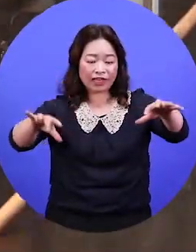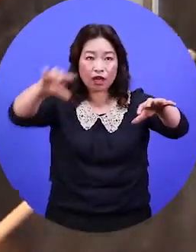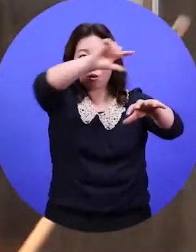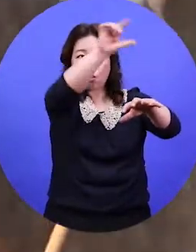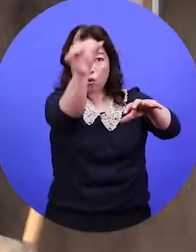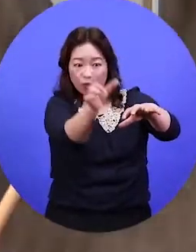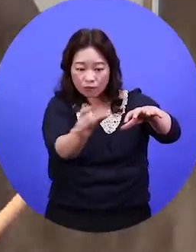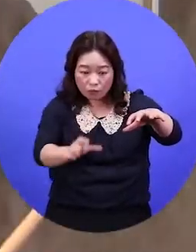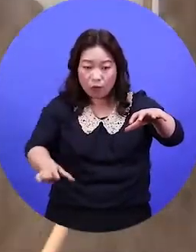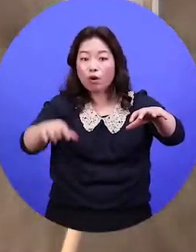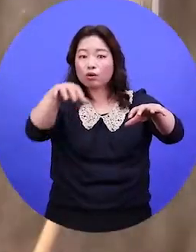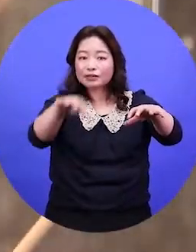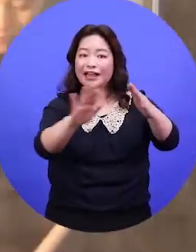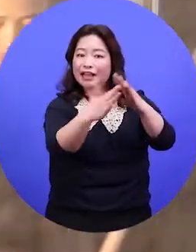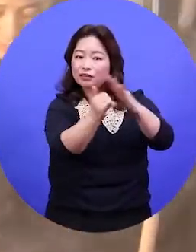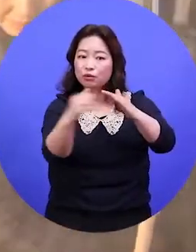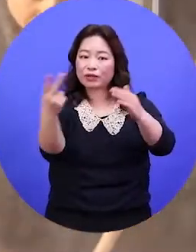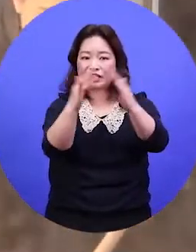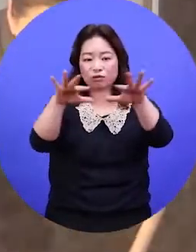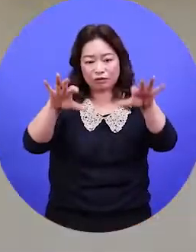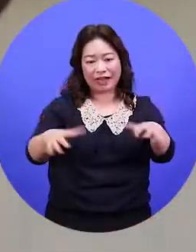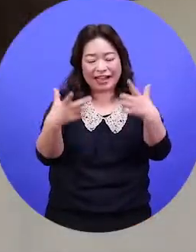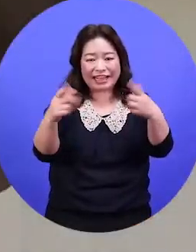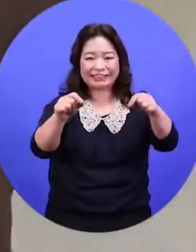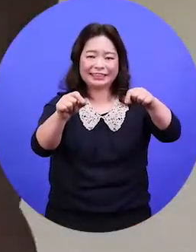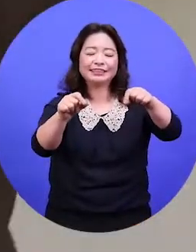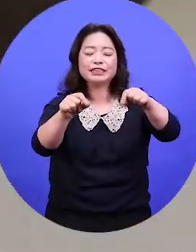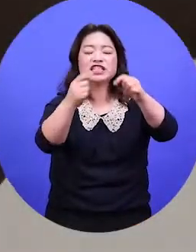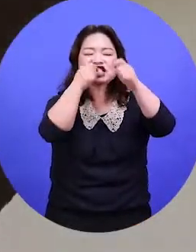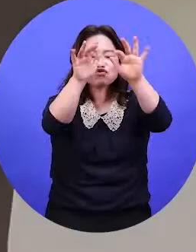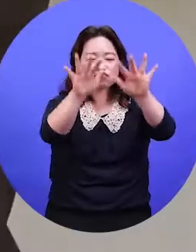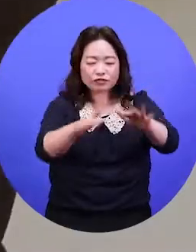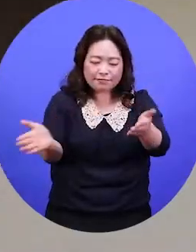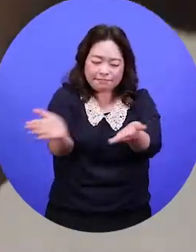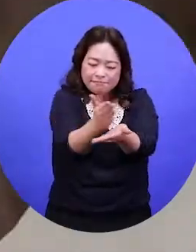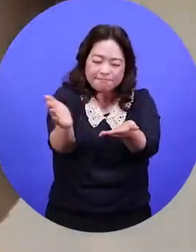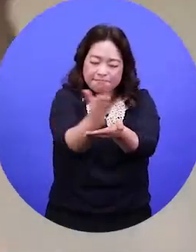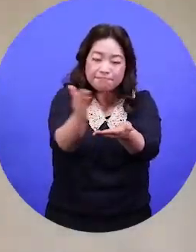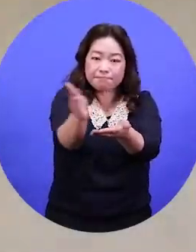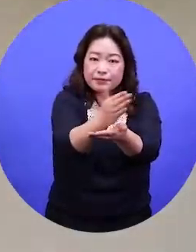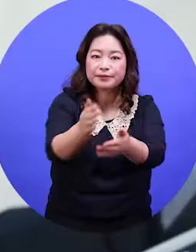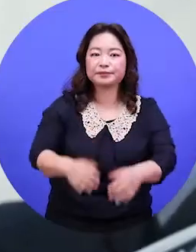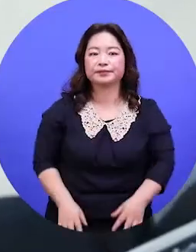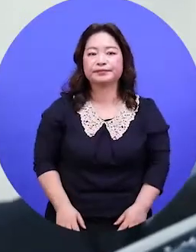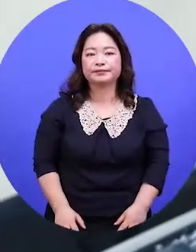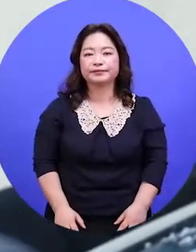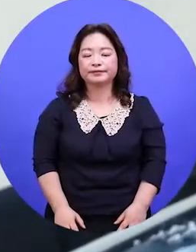옥상에 내린 눈은 가족이나 이웃과 함께 치워 사고를 예방합니다.